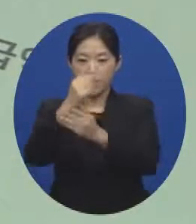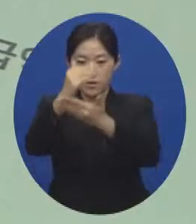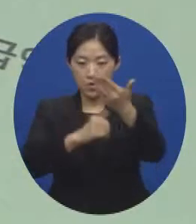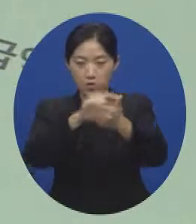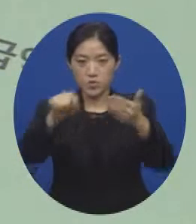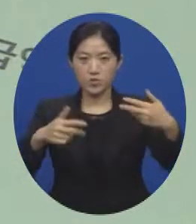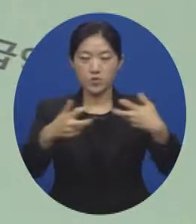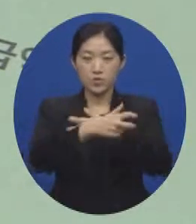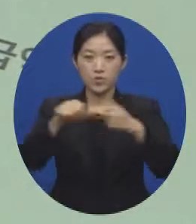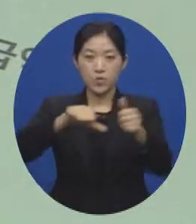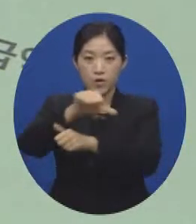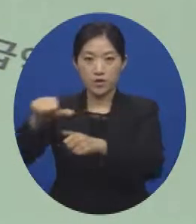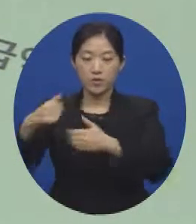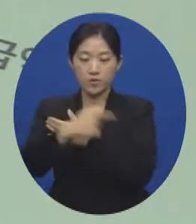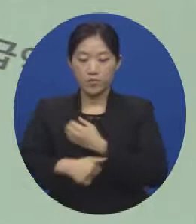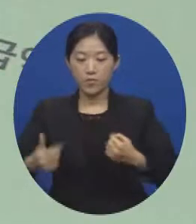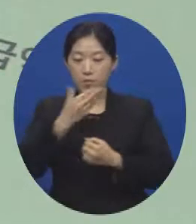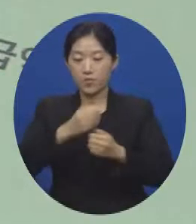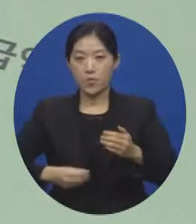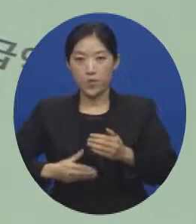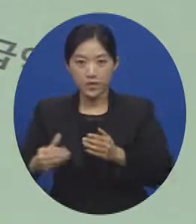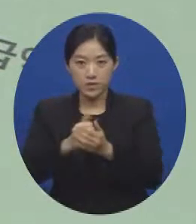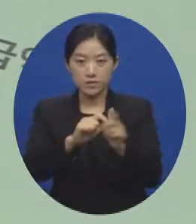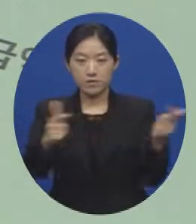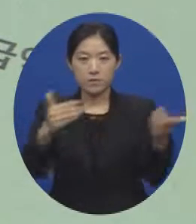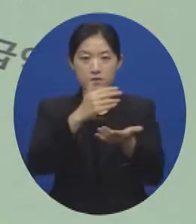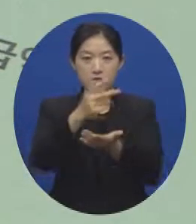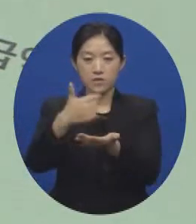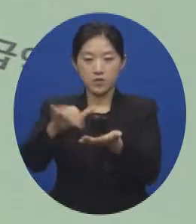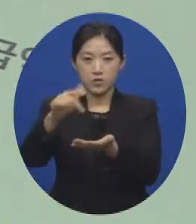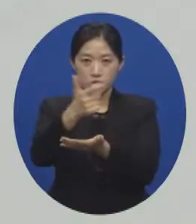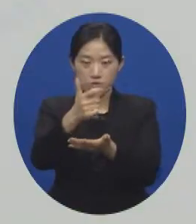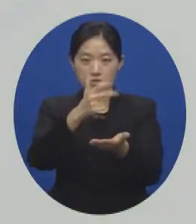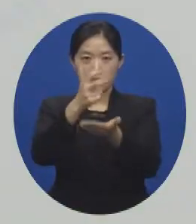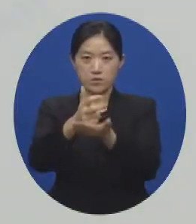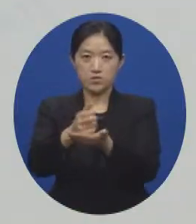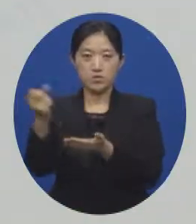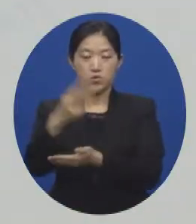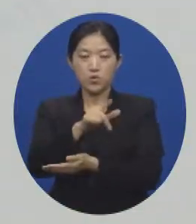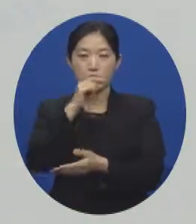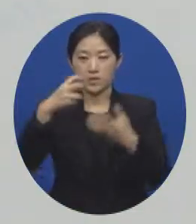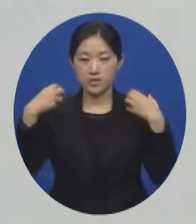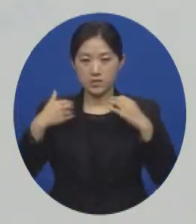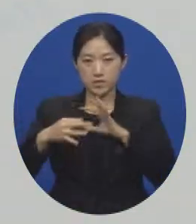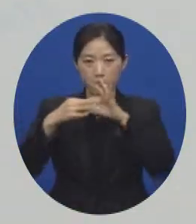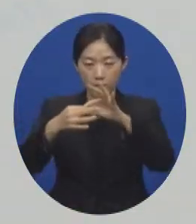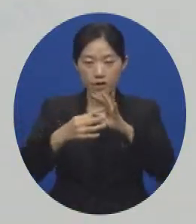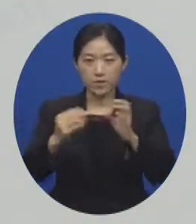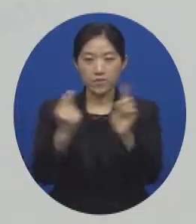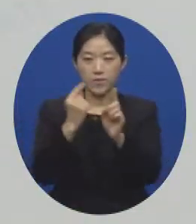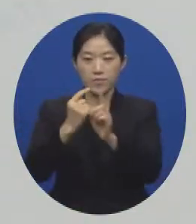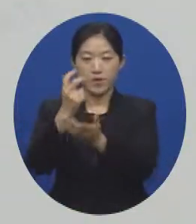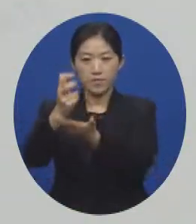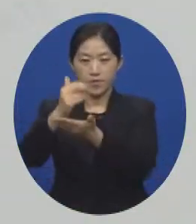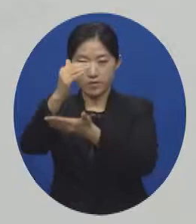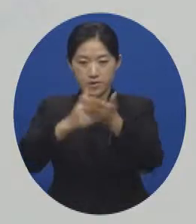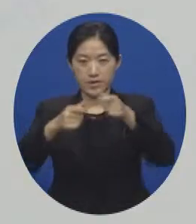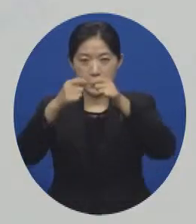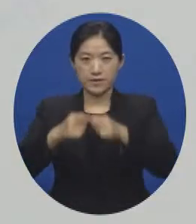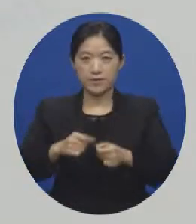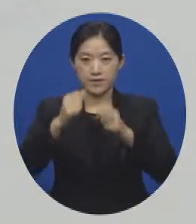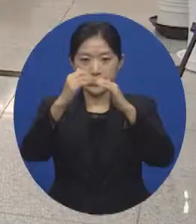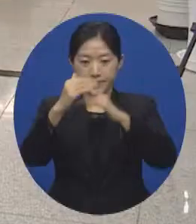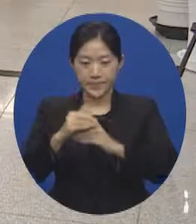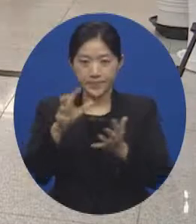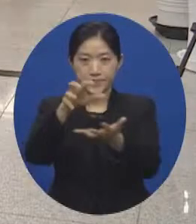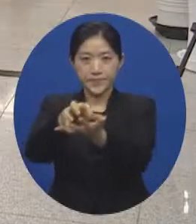가운데 교통, 환경, 보건복지 등 60여 건의 제도와 오산시 소관에 달라지는 제도가 자세히